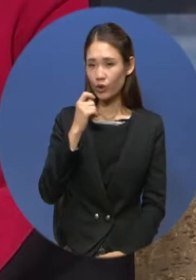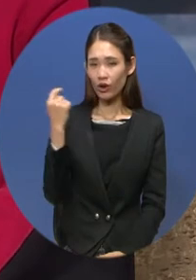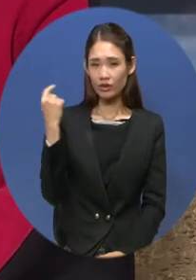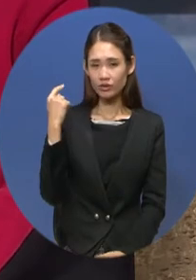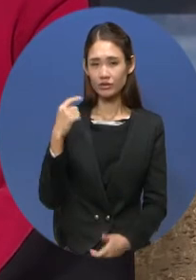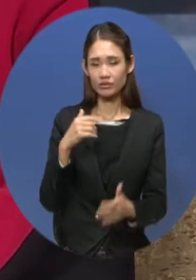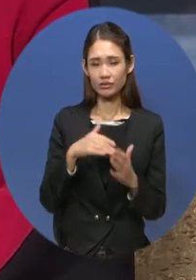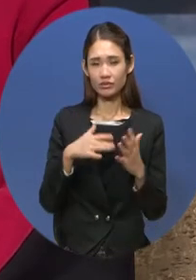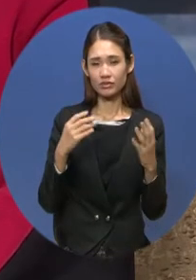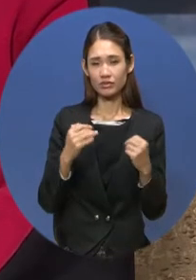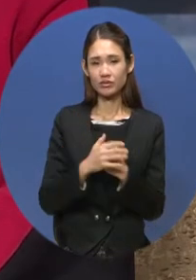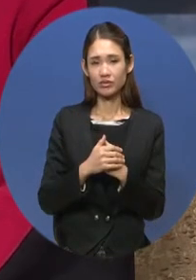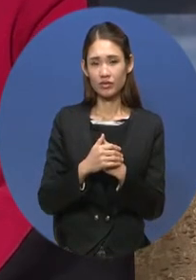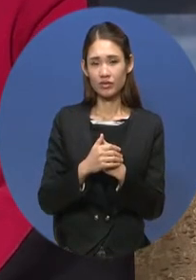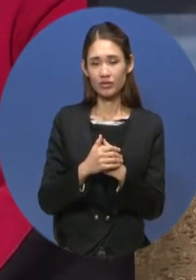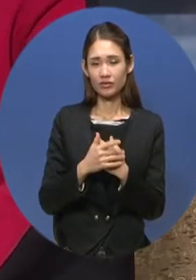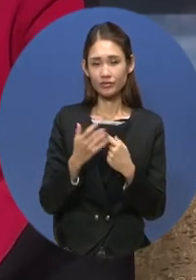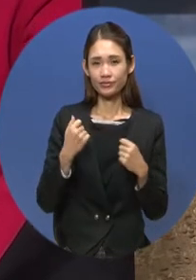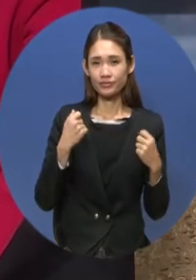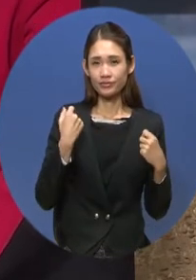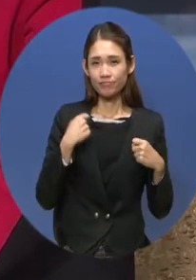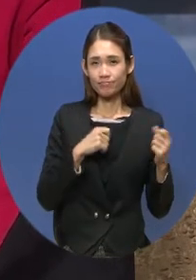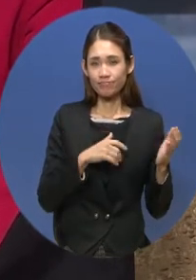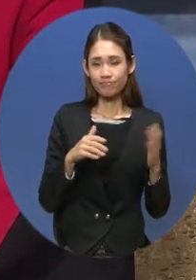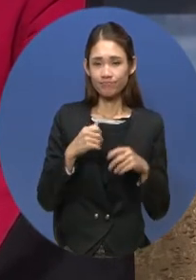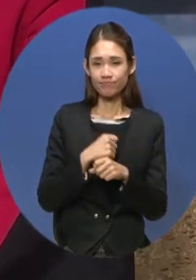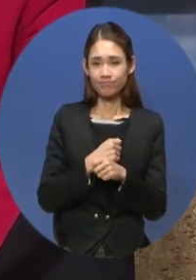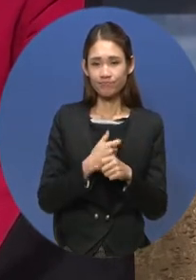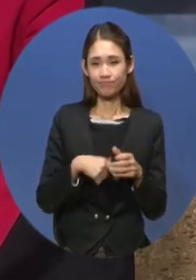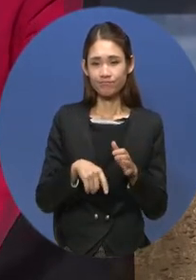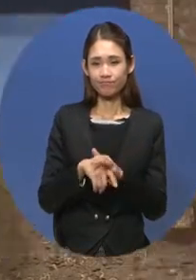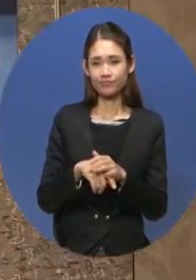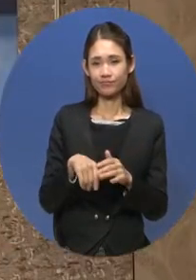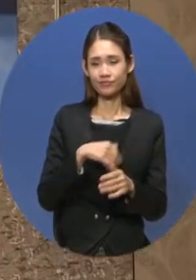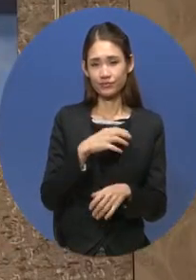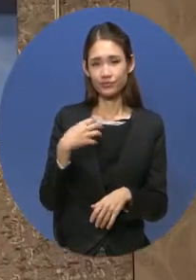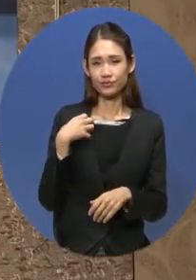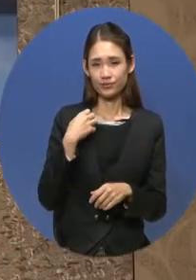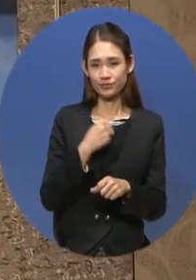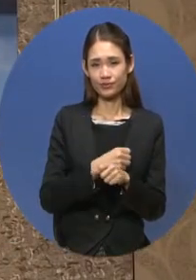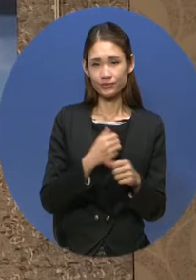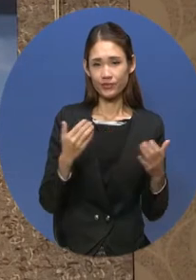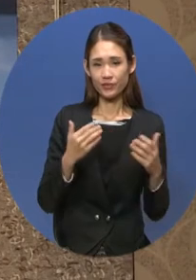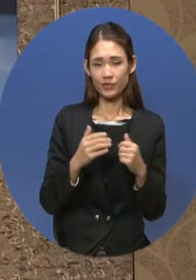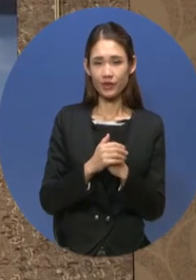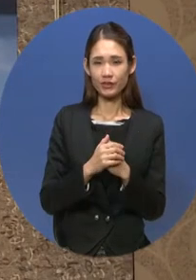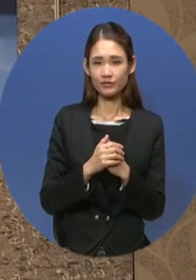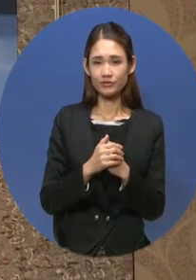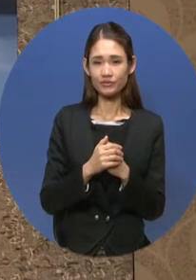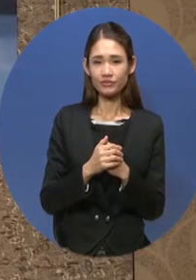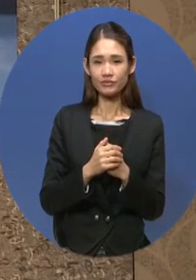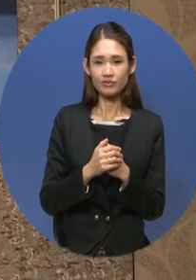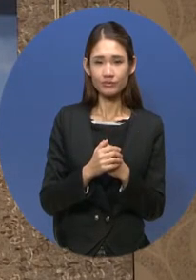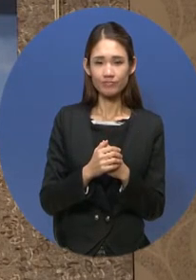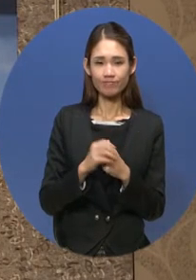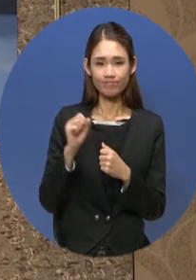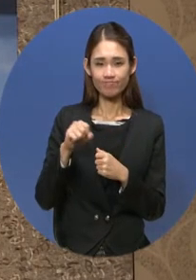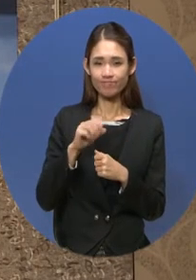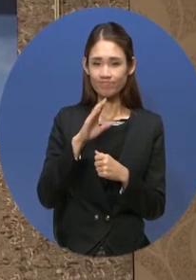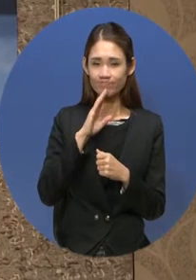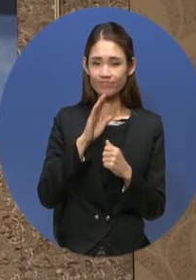이런 네. 얘기들을 많이 들었었거든요. 그래서 그런 무대를 마련해 주는 것도 저희들이 할 일이기도 합니다. 아, 네.